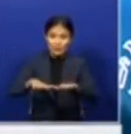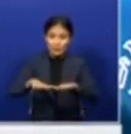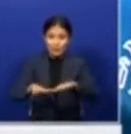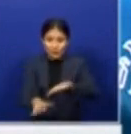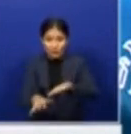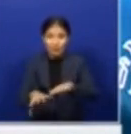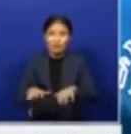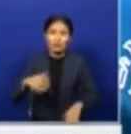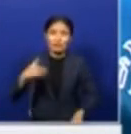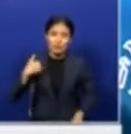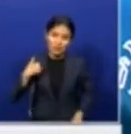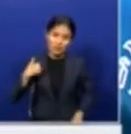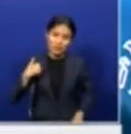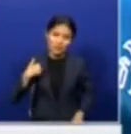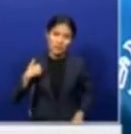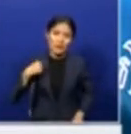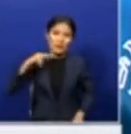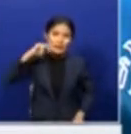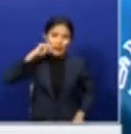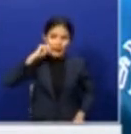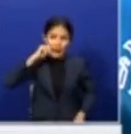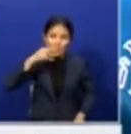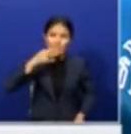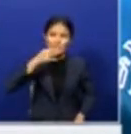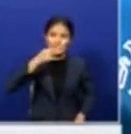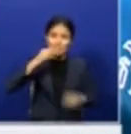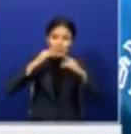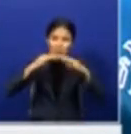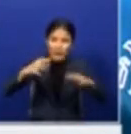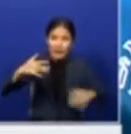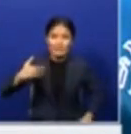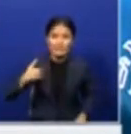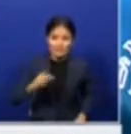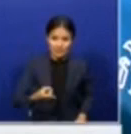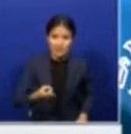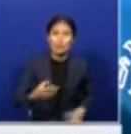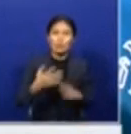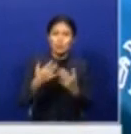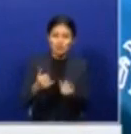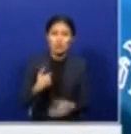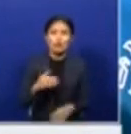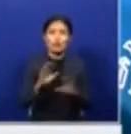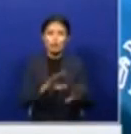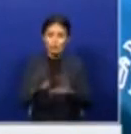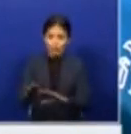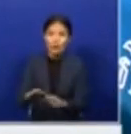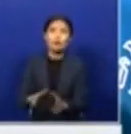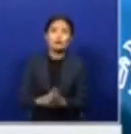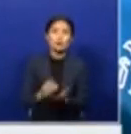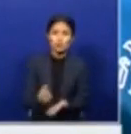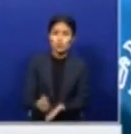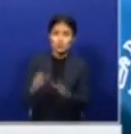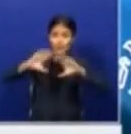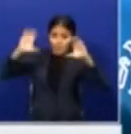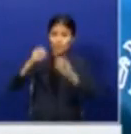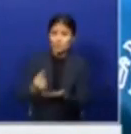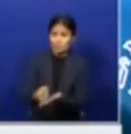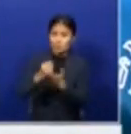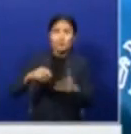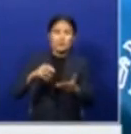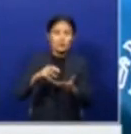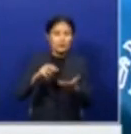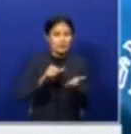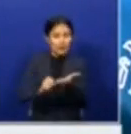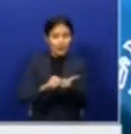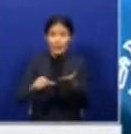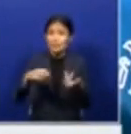นะครับได้โฟกัสกับเรื่องของน้ำเอาเงินที่ท่านจะได้รับไปจากสภาครั้งนี้นะครับไปดูแลในเรื่องของ